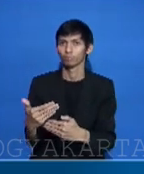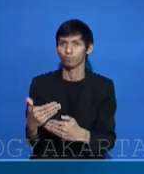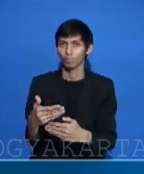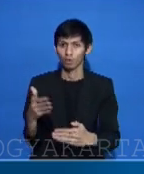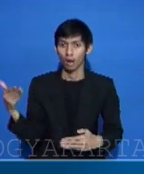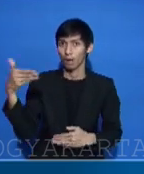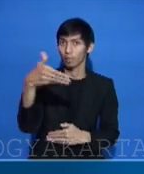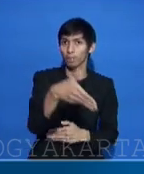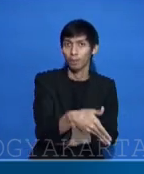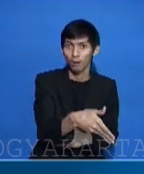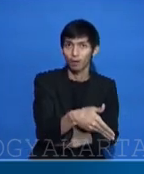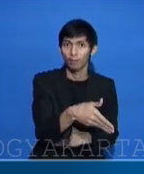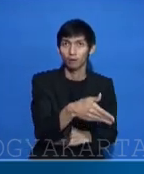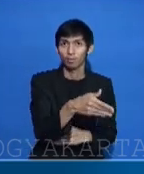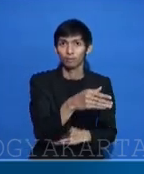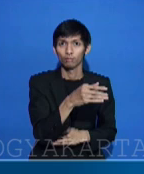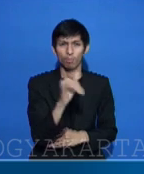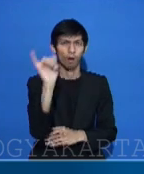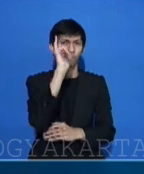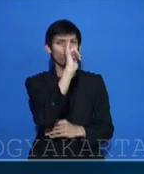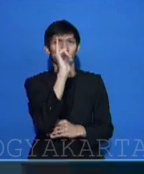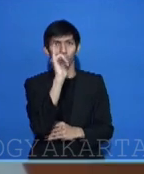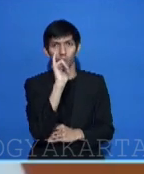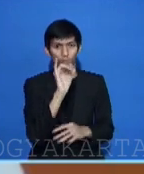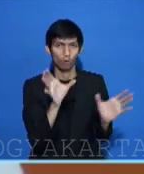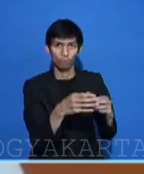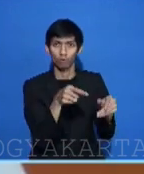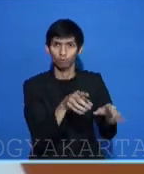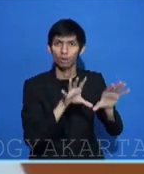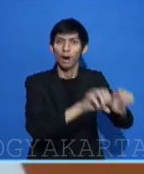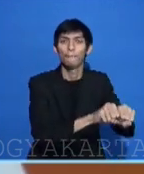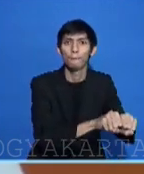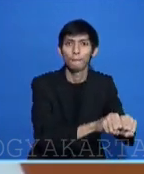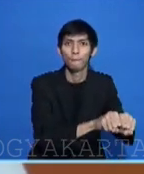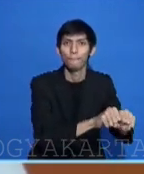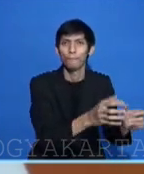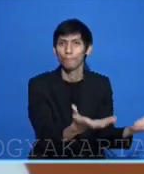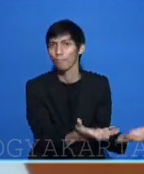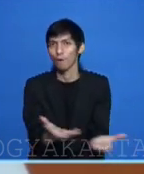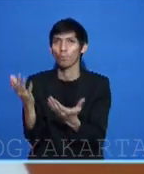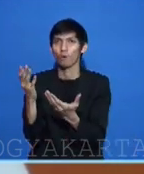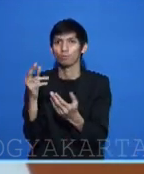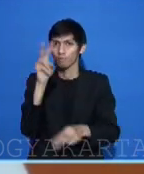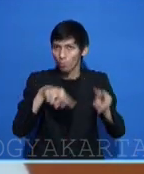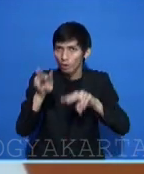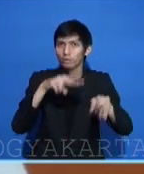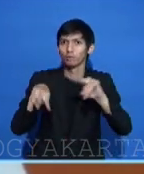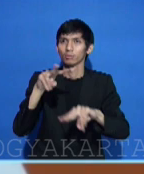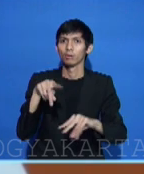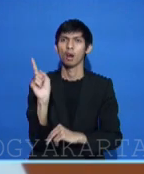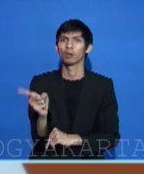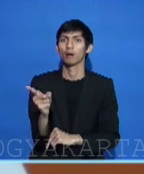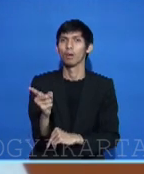mengambil beberapa orang yang sedang berkumpul di lokasi tersebut dan kemudian di Gelidah, di sana ada sedang